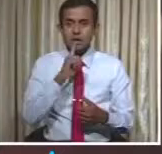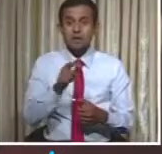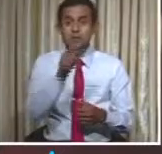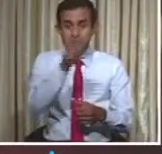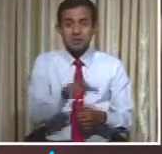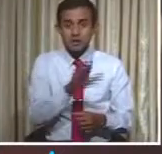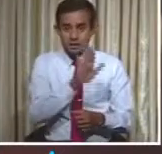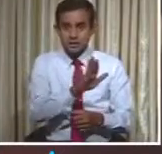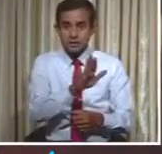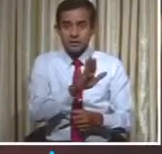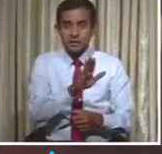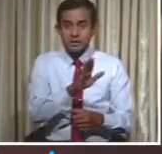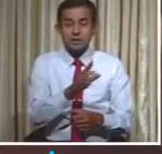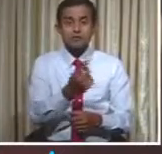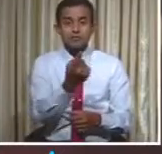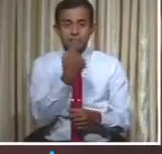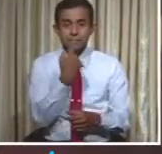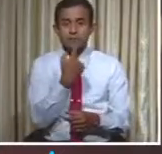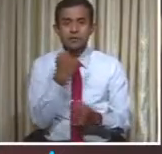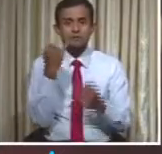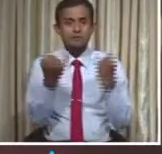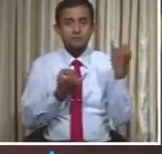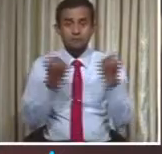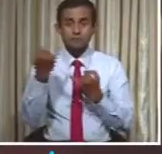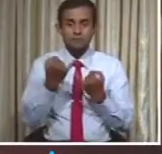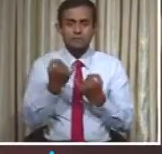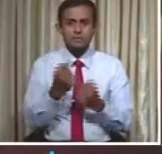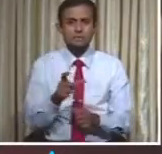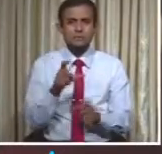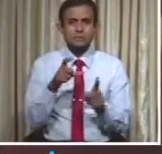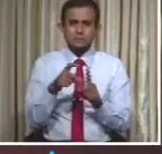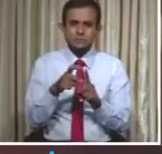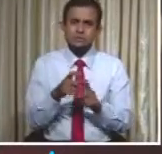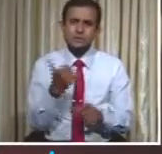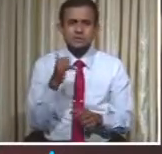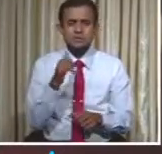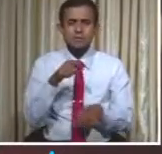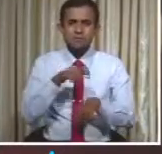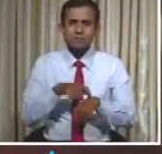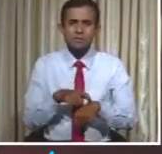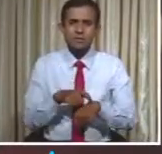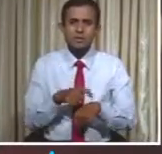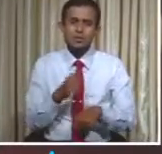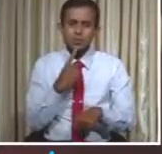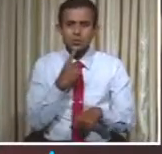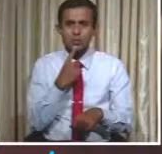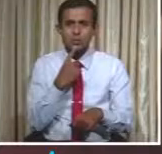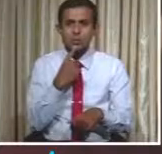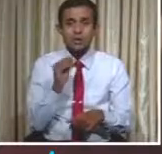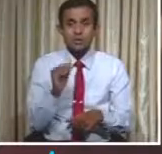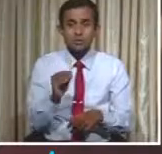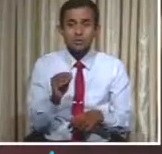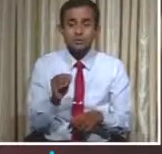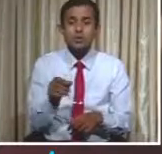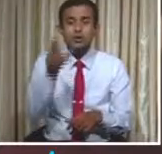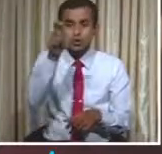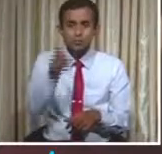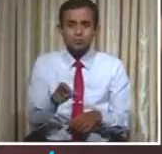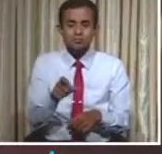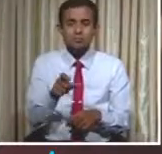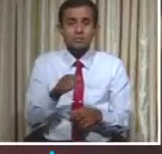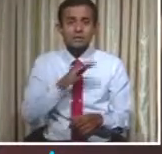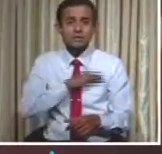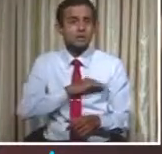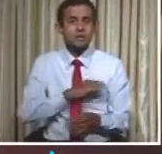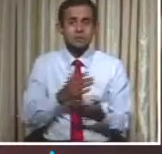අයගේ ප්‍රකාශන විවේචන රළුයි කර්කශයි සමහර වෙලාවට එහෙම තමයි හැබැයි ඔබතුමාලට ඒව දිරව ගන්න